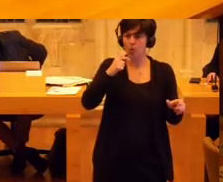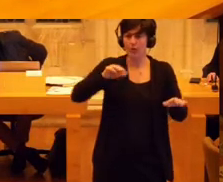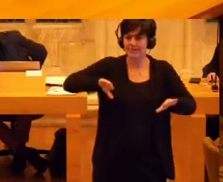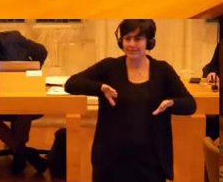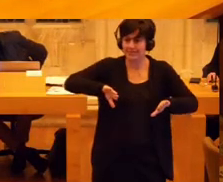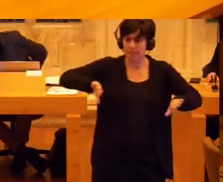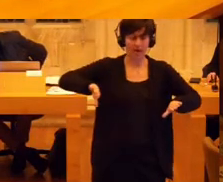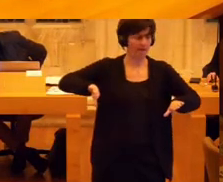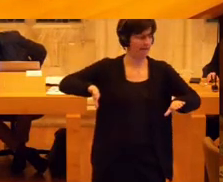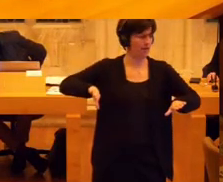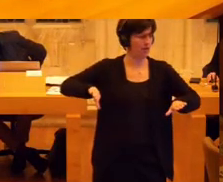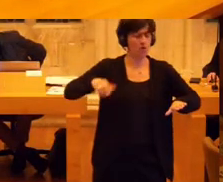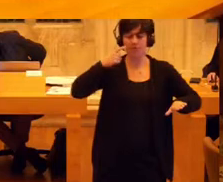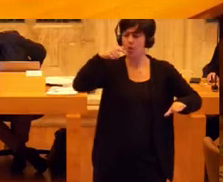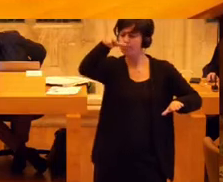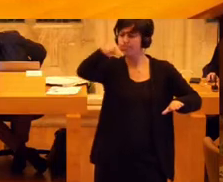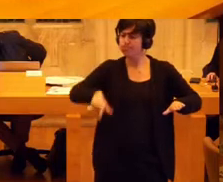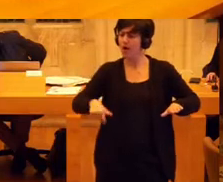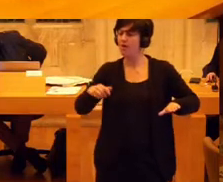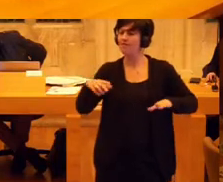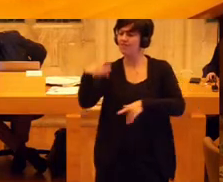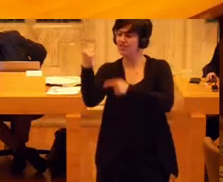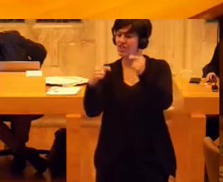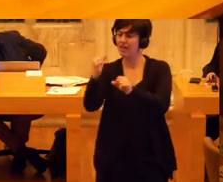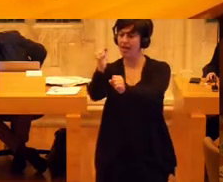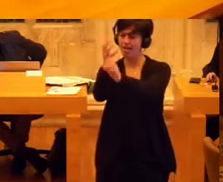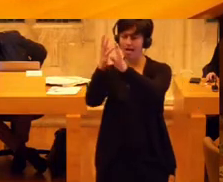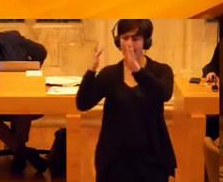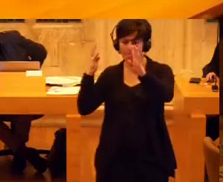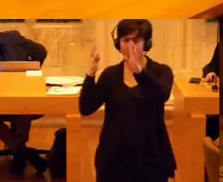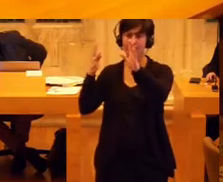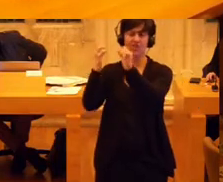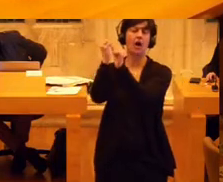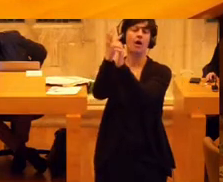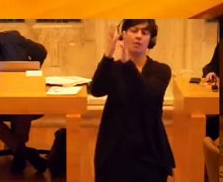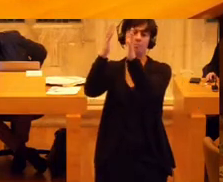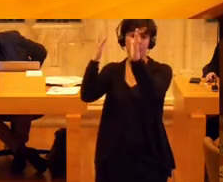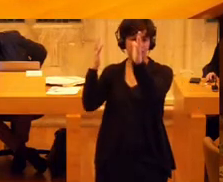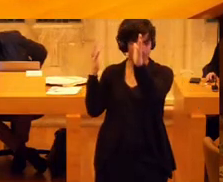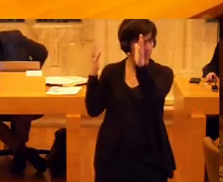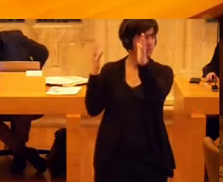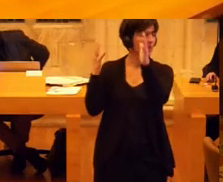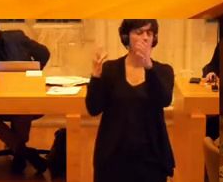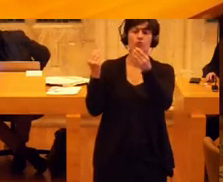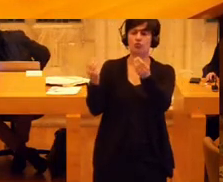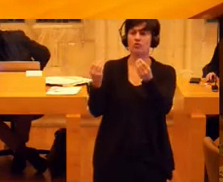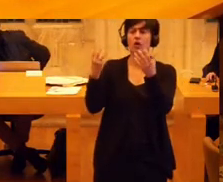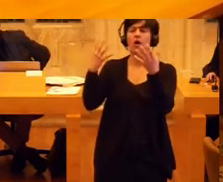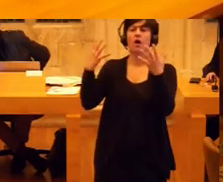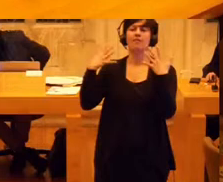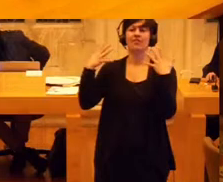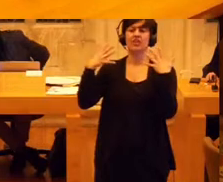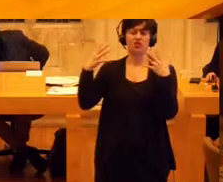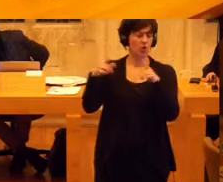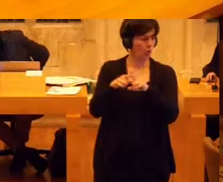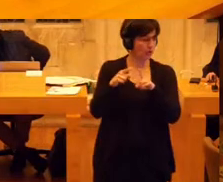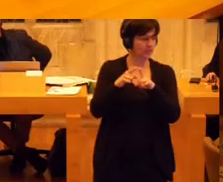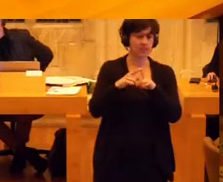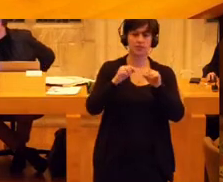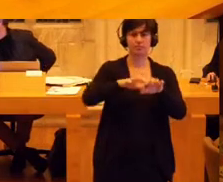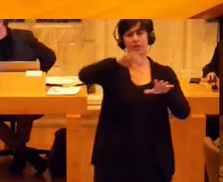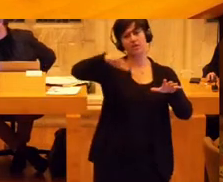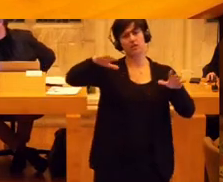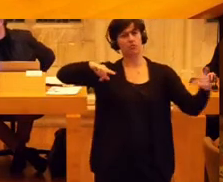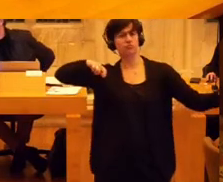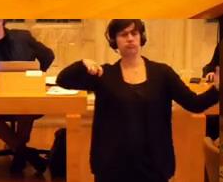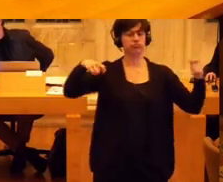la bande végétale et la bande arborée, qui vient ici apporter aussi à la fois de la fraîcheur et puis requalifier aussi le paysage de cette